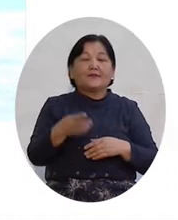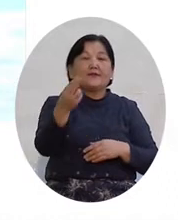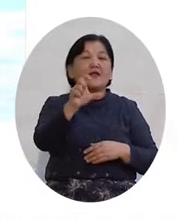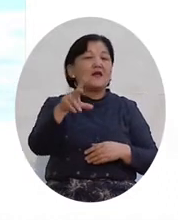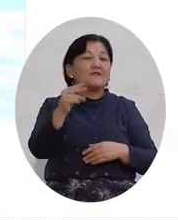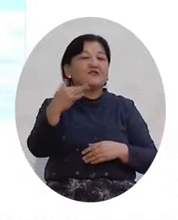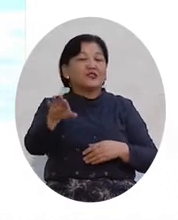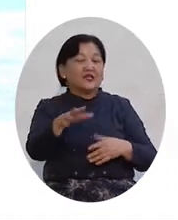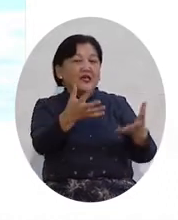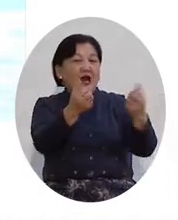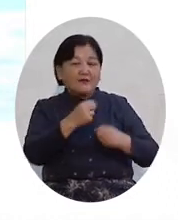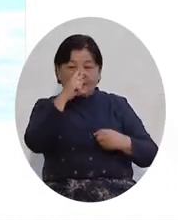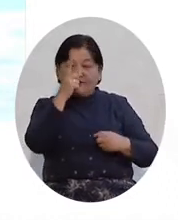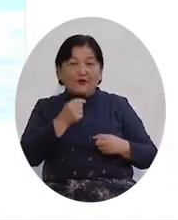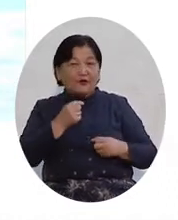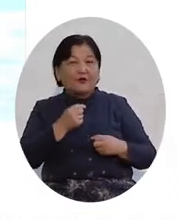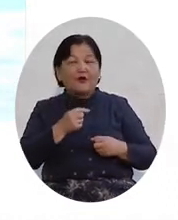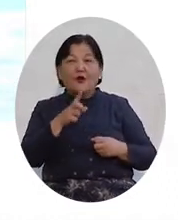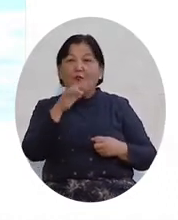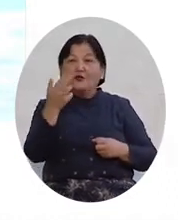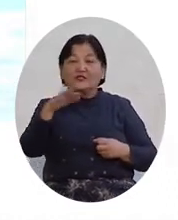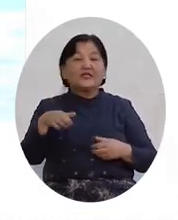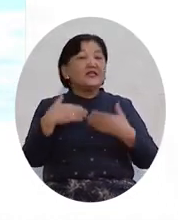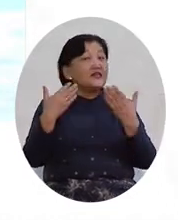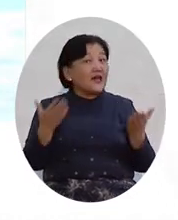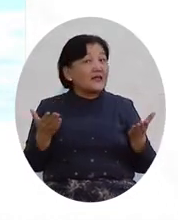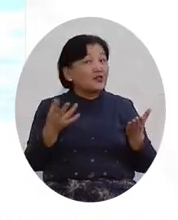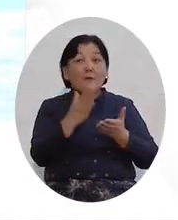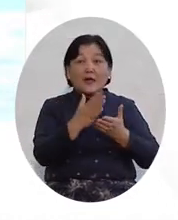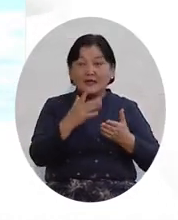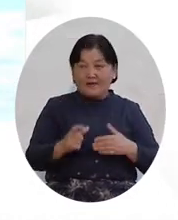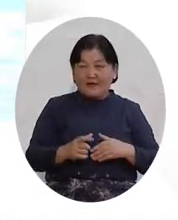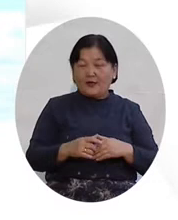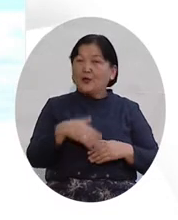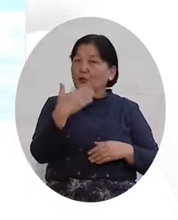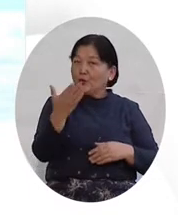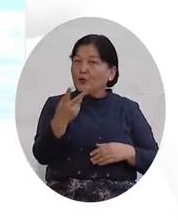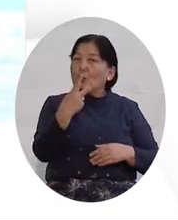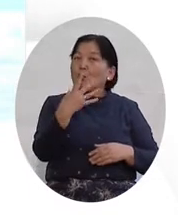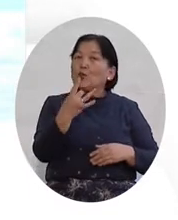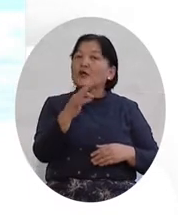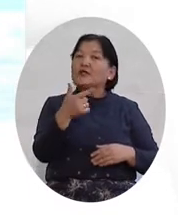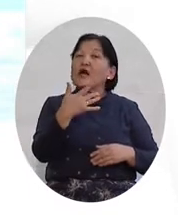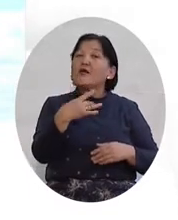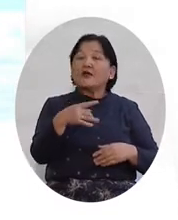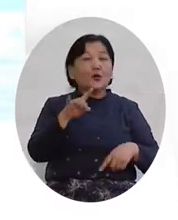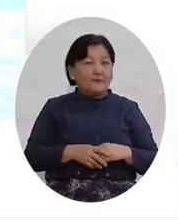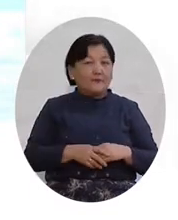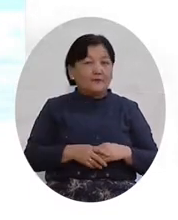Дээрэмчдийн авсан дот бусдад ямар нөлөө үзүүлж байсан бэ? Түүний үр дагавар нь юу